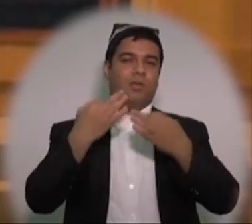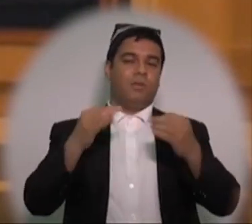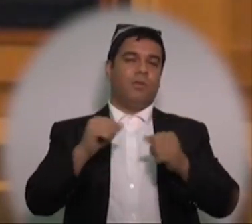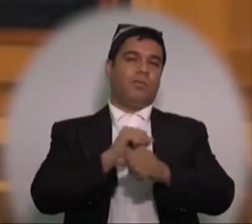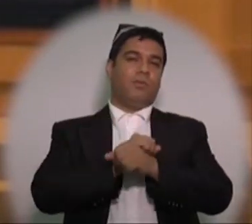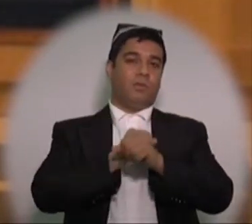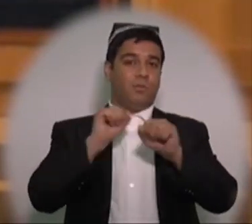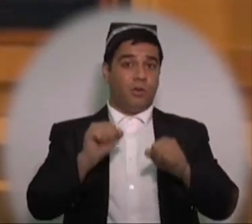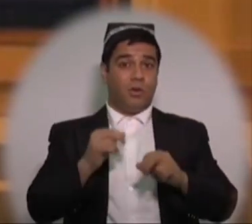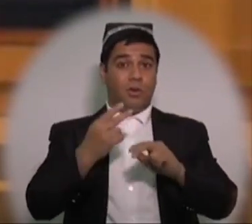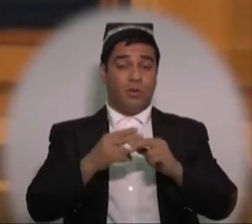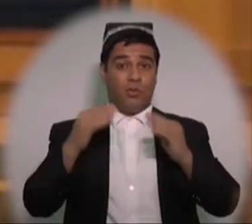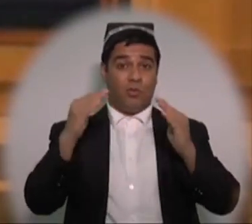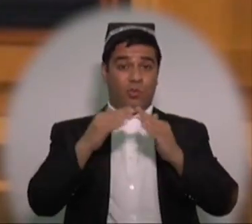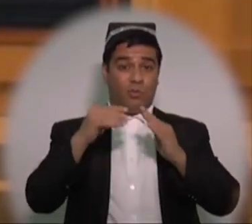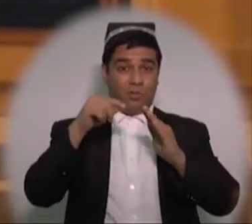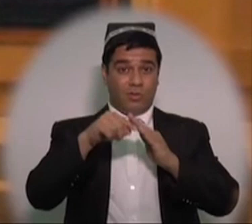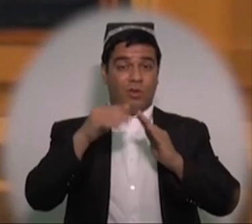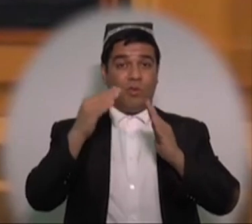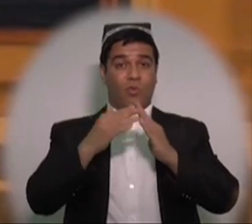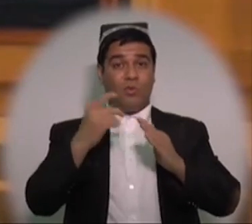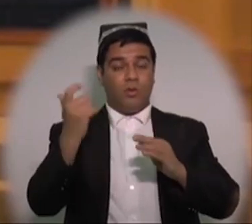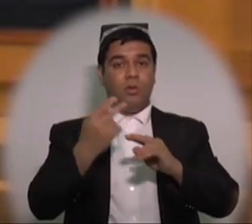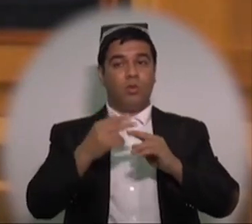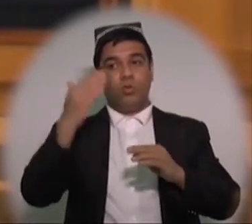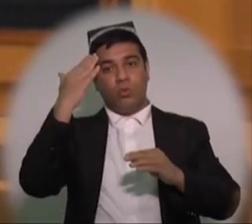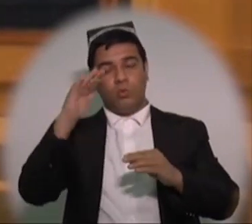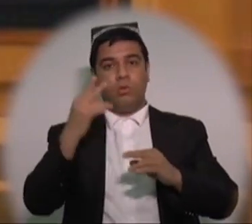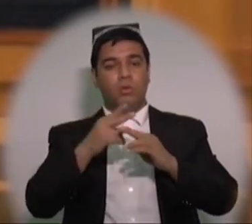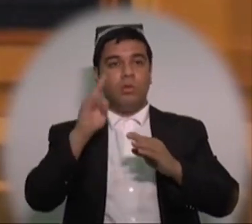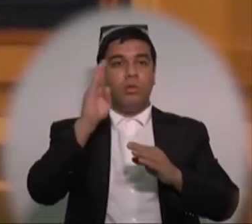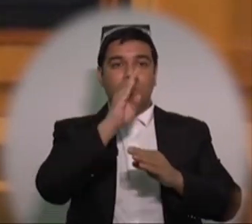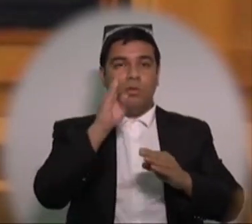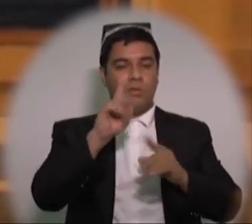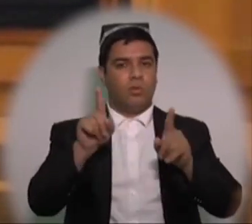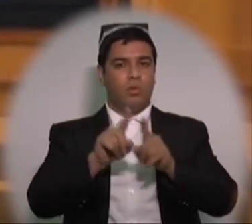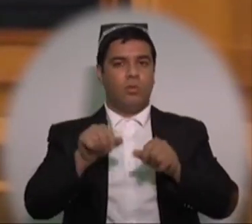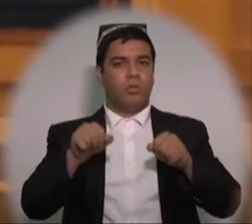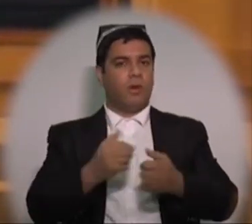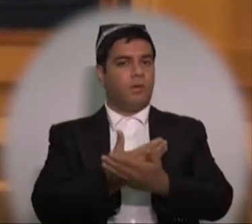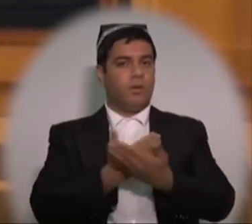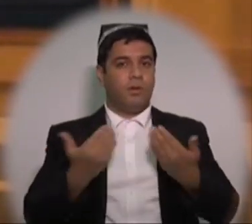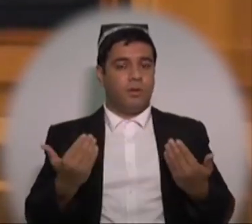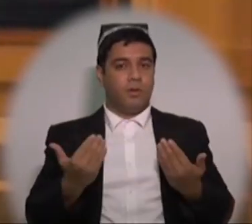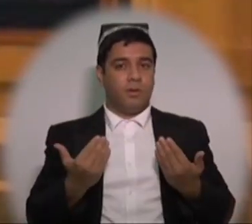Shuningdek, maskanga maskan egasini iznisiz birov nazar solishga ham haqqi yo'q.